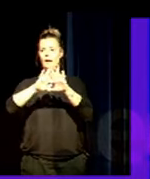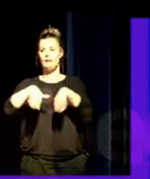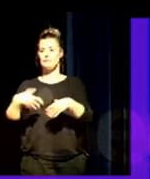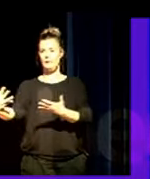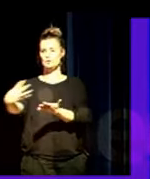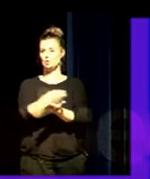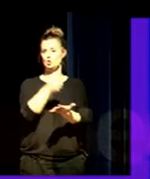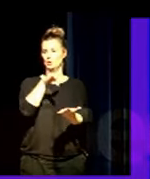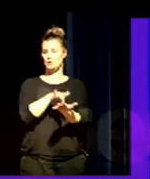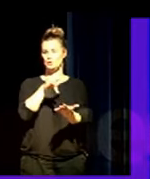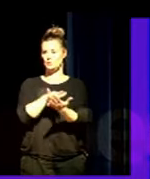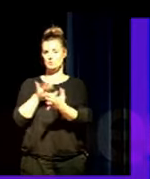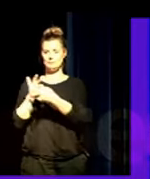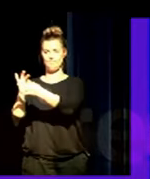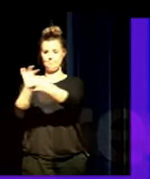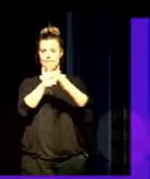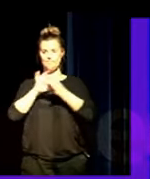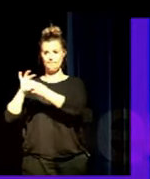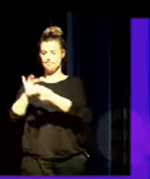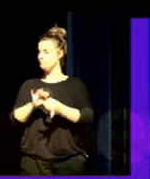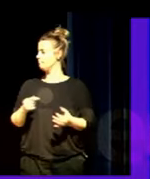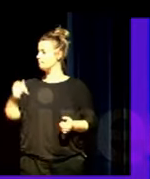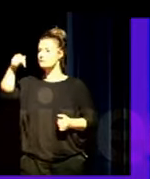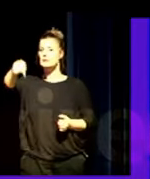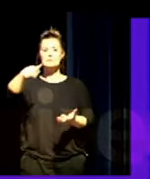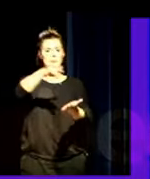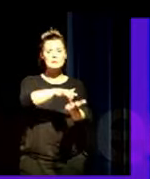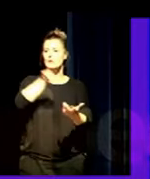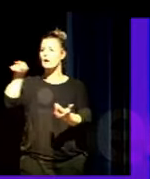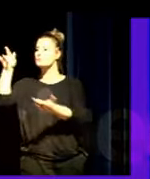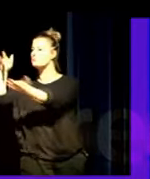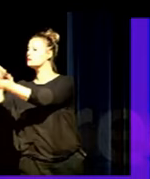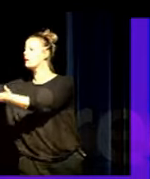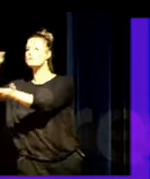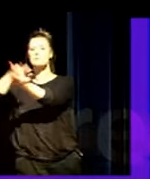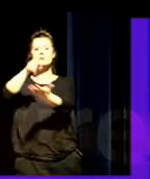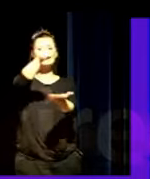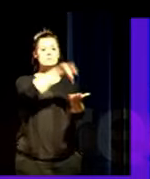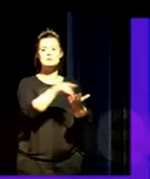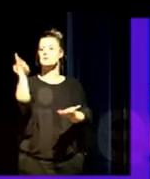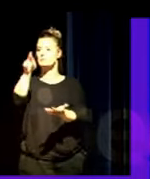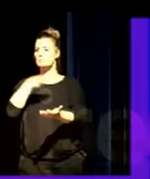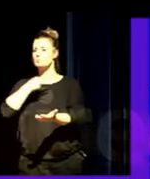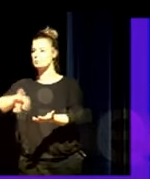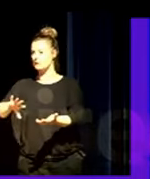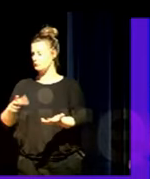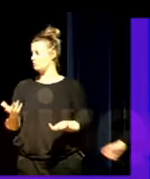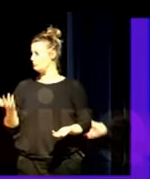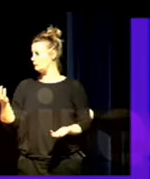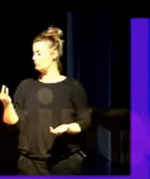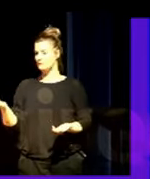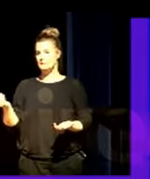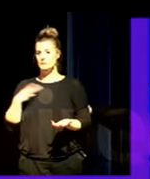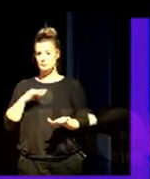dago de hiperkonektatuta. Eta hemen gertatzen dena, hor gertatu da, eta hor, eta hor, eta hor, eta hor, identifikatu izuna